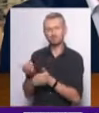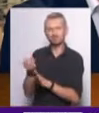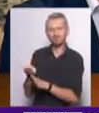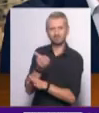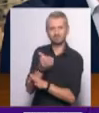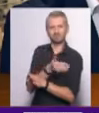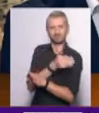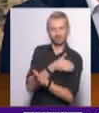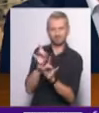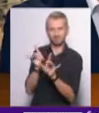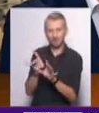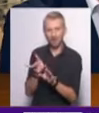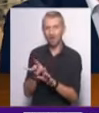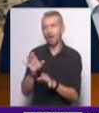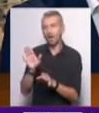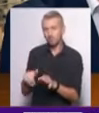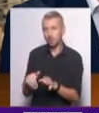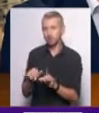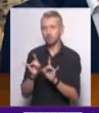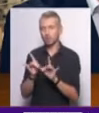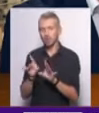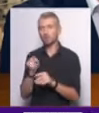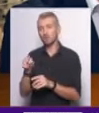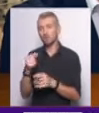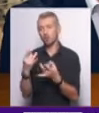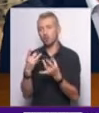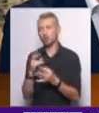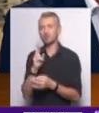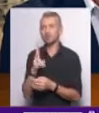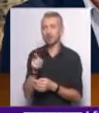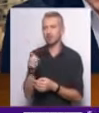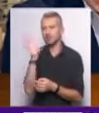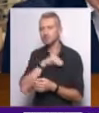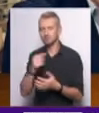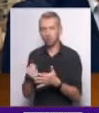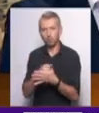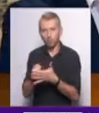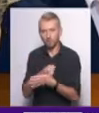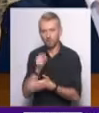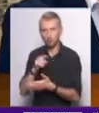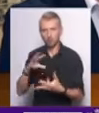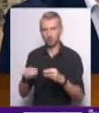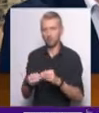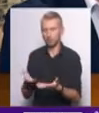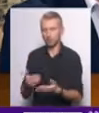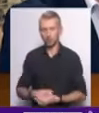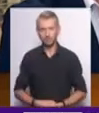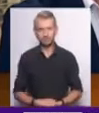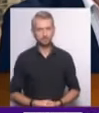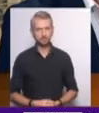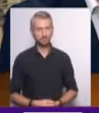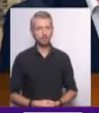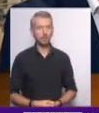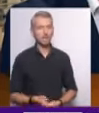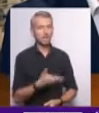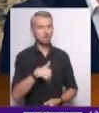цієї ділянки, а потім вже розкажемо, ви нам розкажете, яким же чином ви змогли домогтися цього результату. Прошу. Ну,